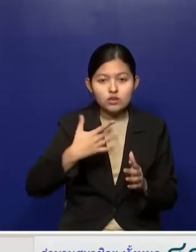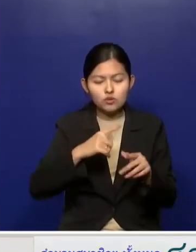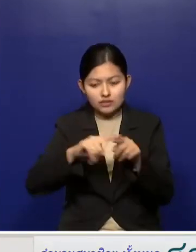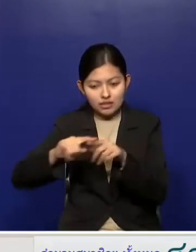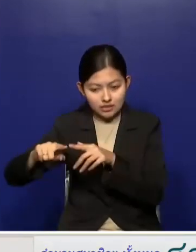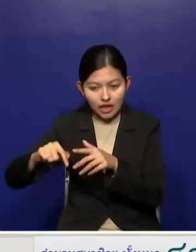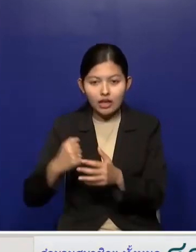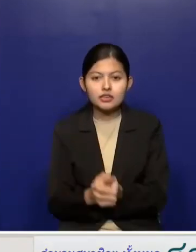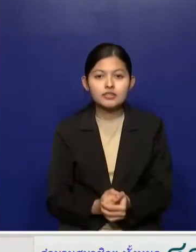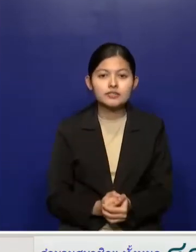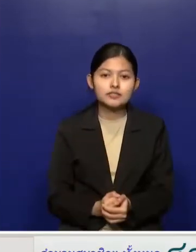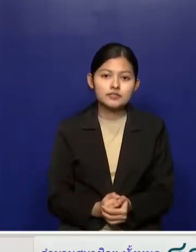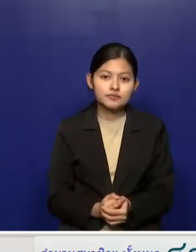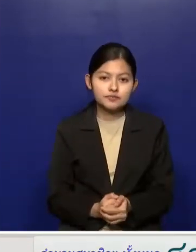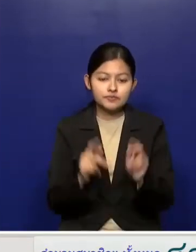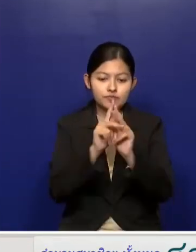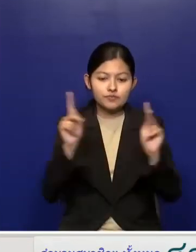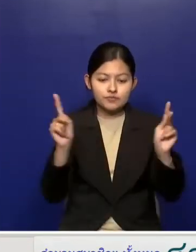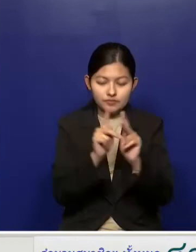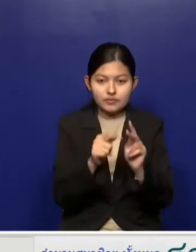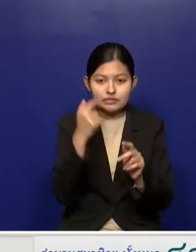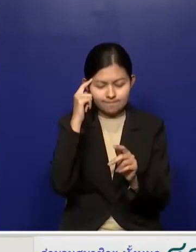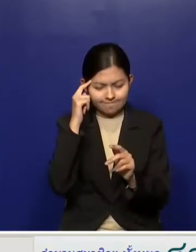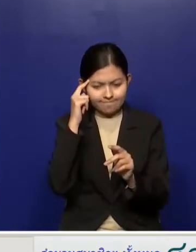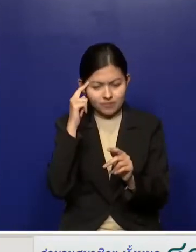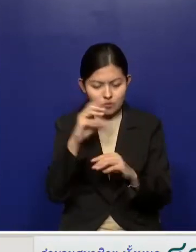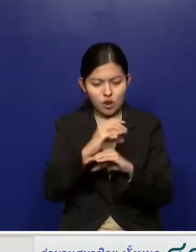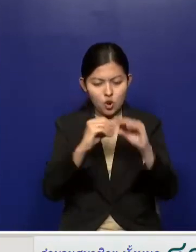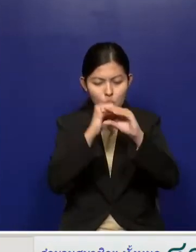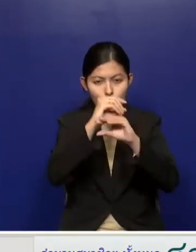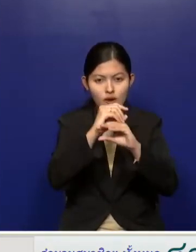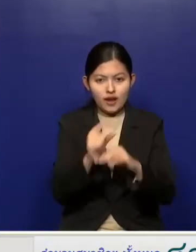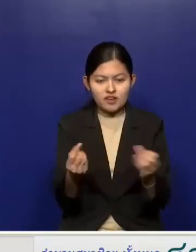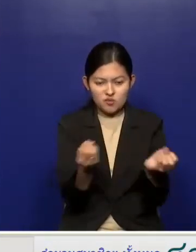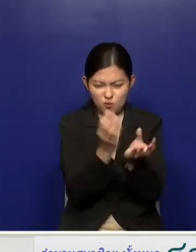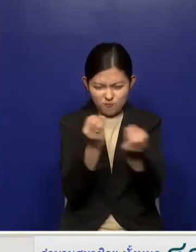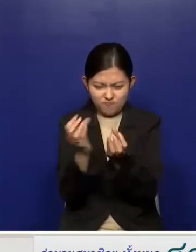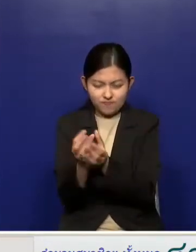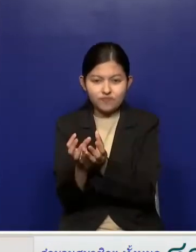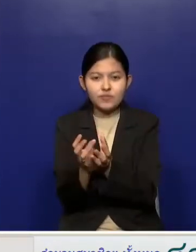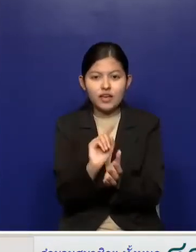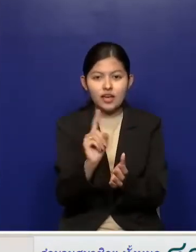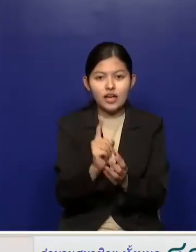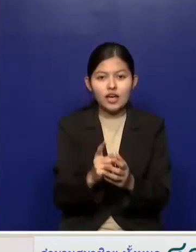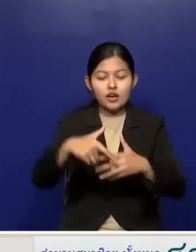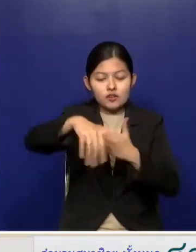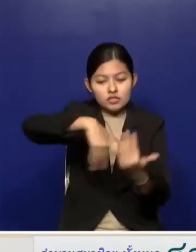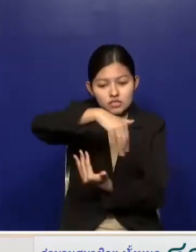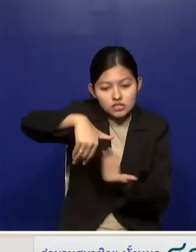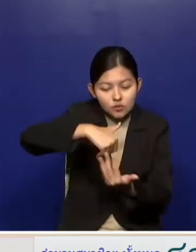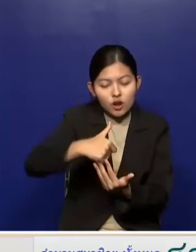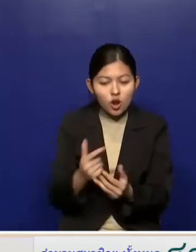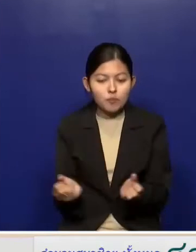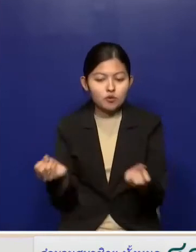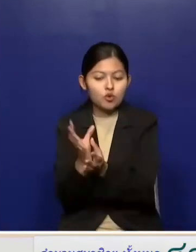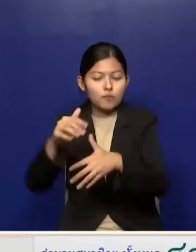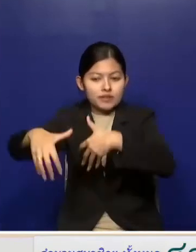อ่างภูมิพลนี้คณะกัมาที่การเห็นว่าเป็โครงการที่มีผลกระทบท้130 sus รช และก็ตอบพระชาชน